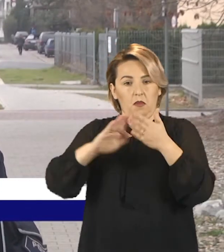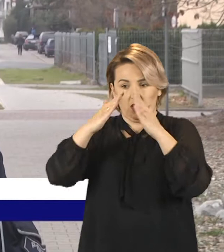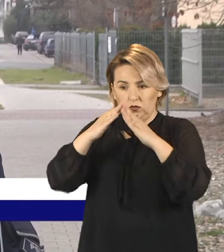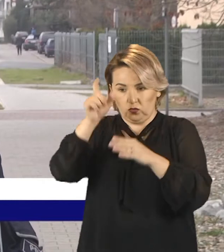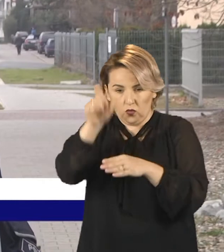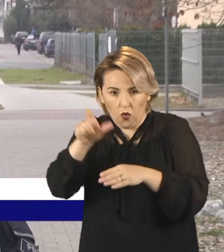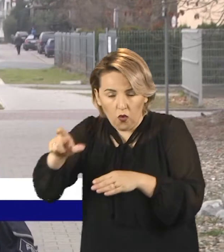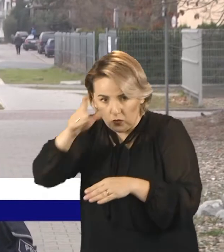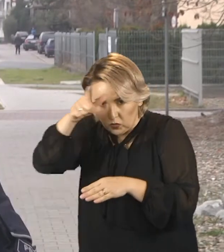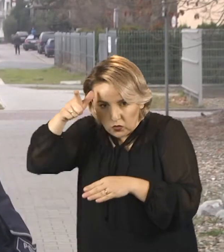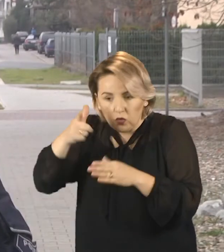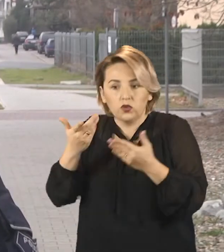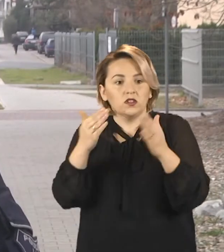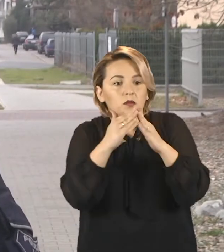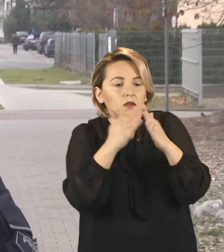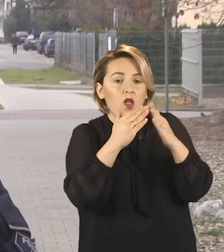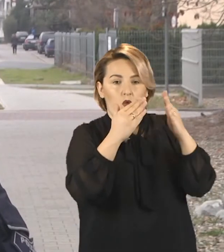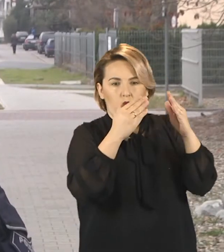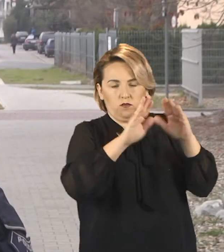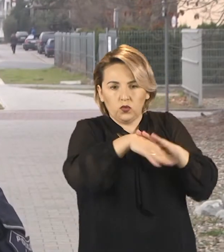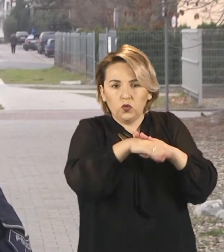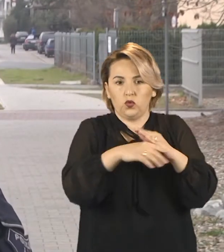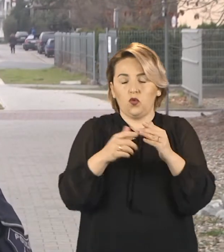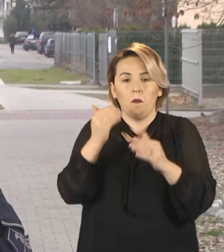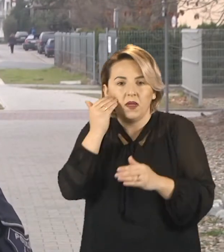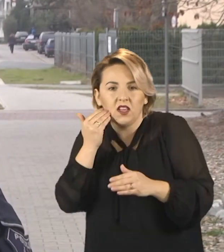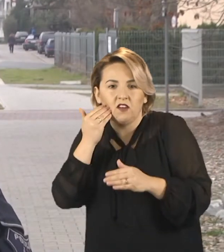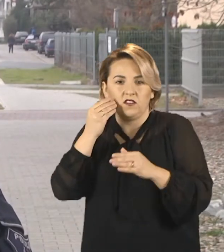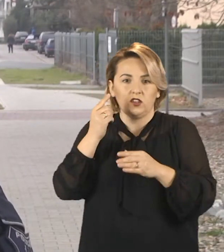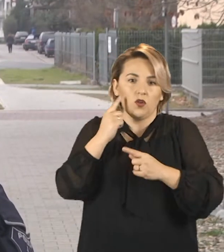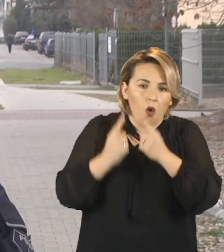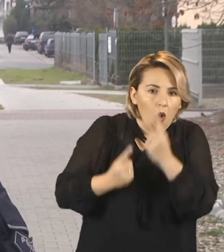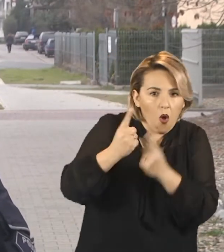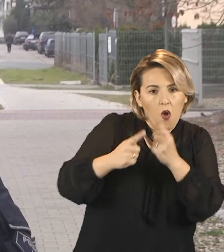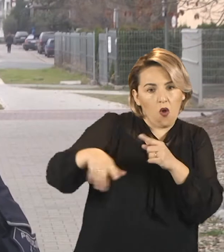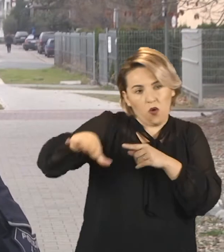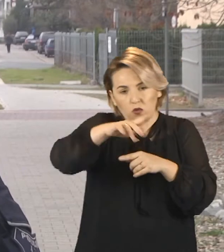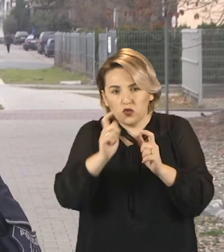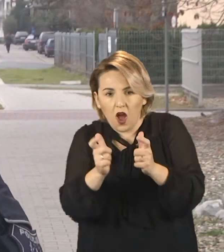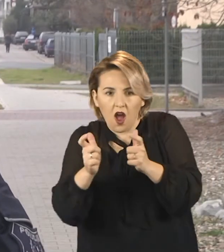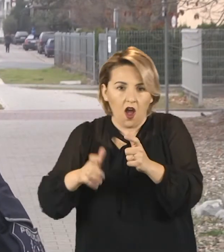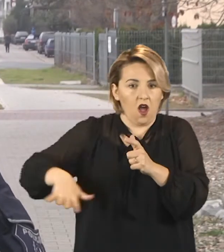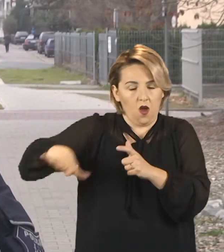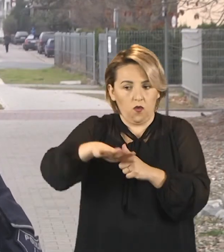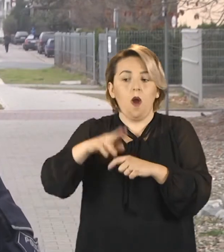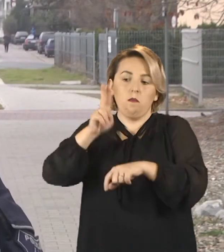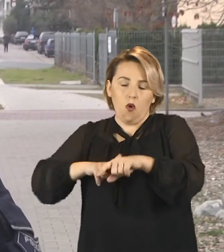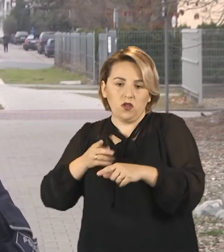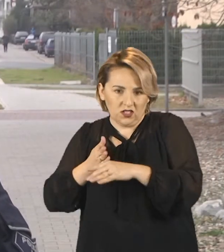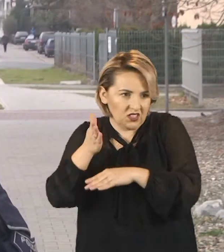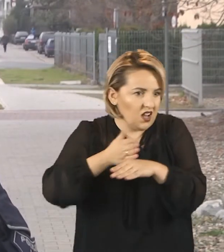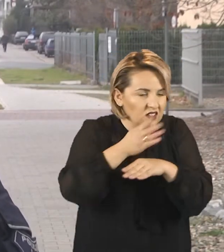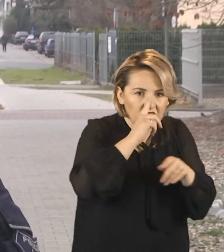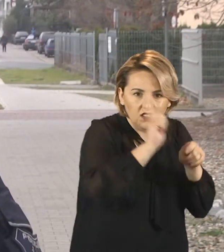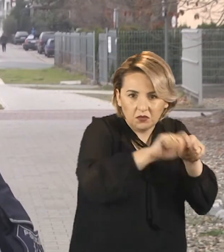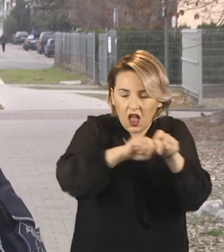wszelakiego rodzaju pustostany ogródki działkowe piwnice policjanci docierają do takich osób no i oferują